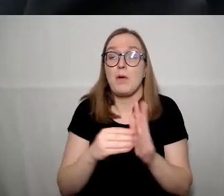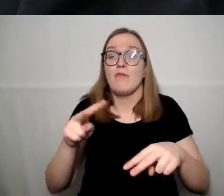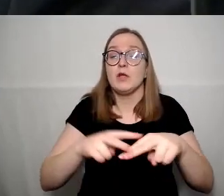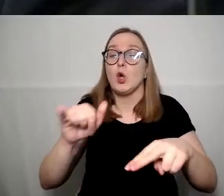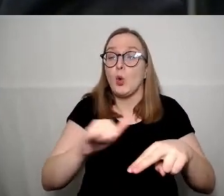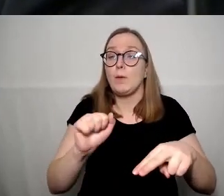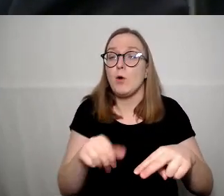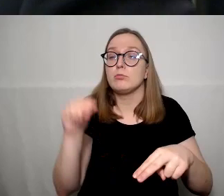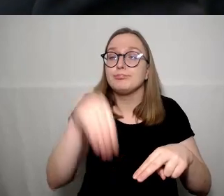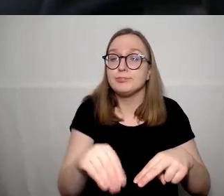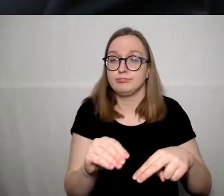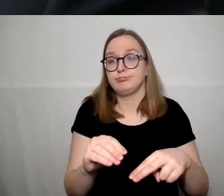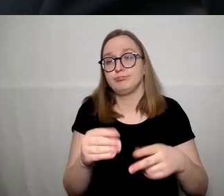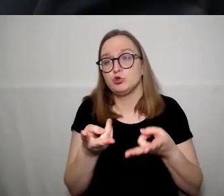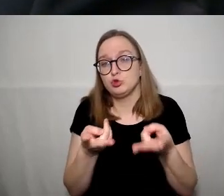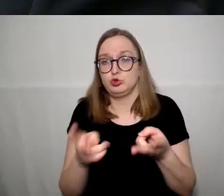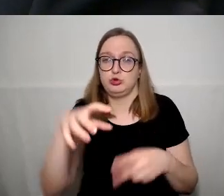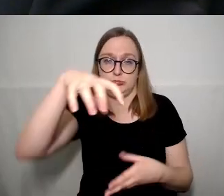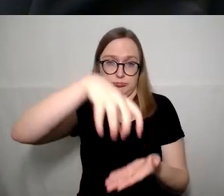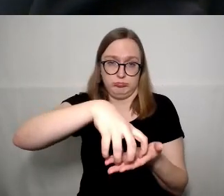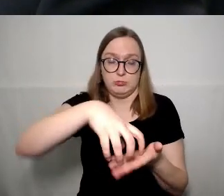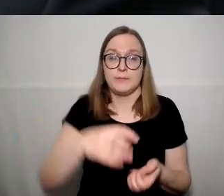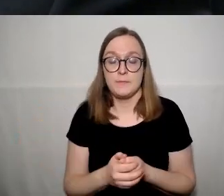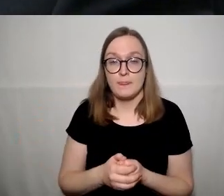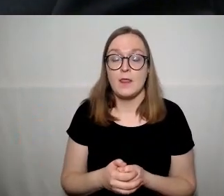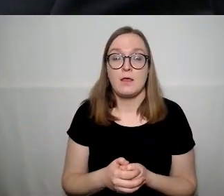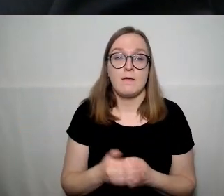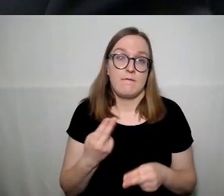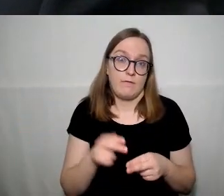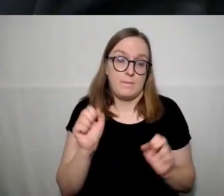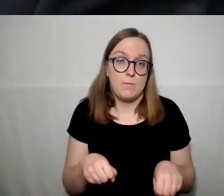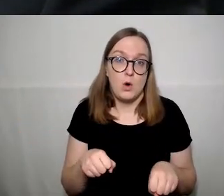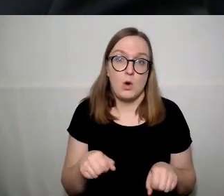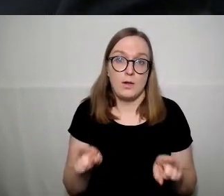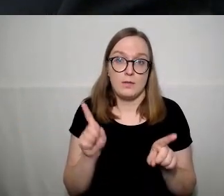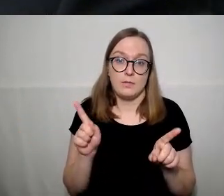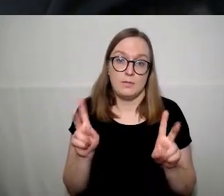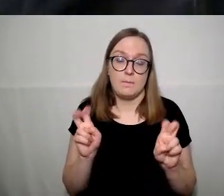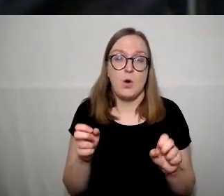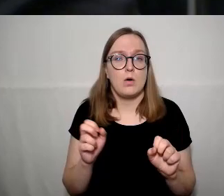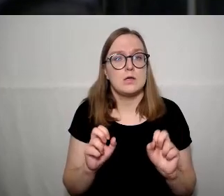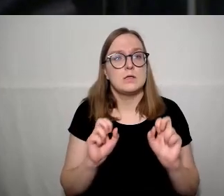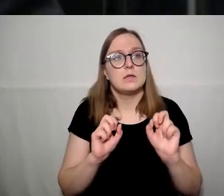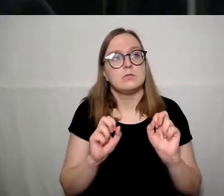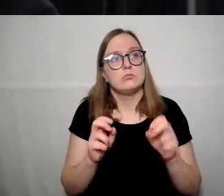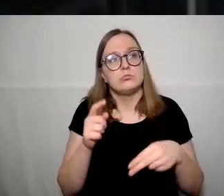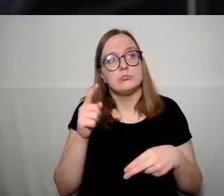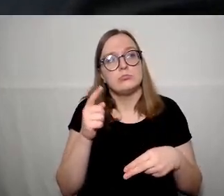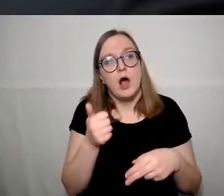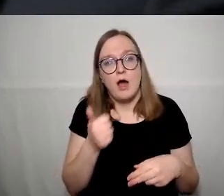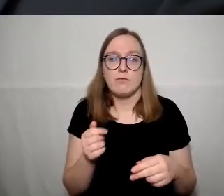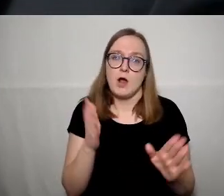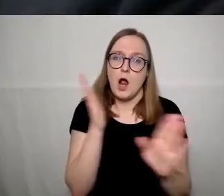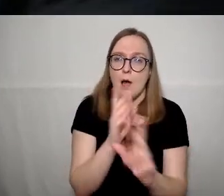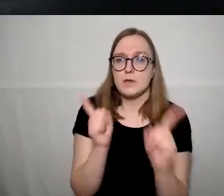šilumos gamintojų. Tai taip pat galėtų būti ekologiški sprendimai. O dėl Vievio taršos.